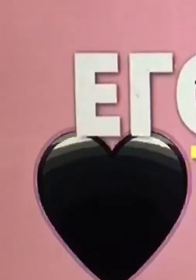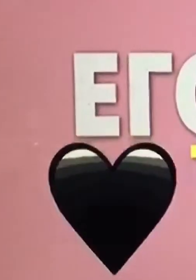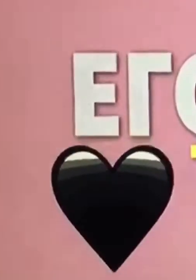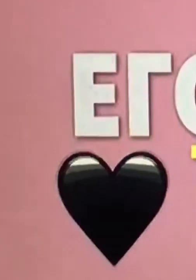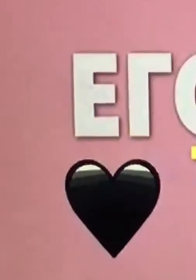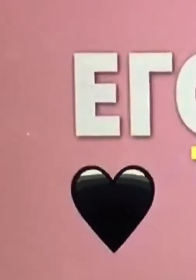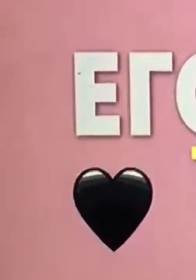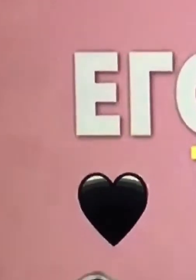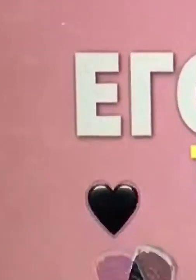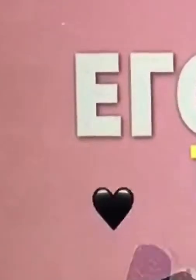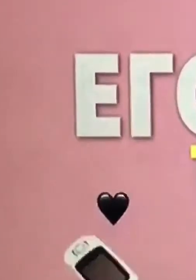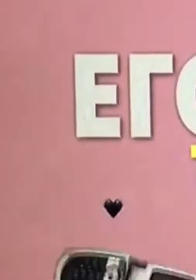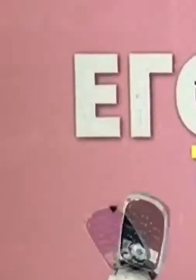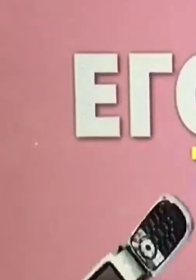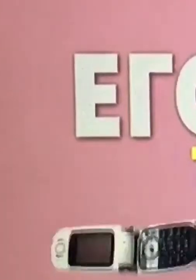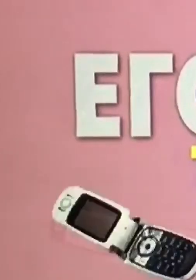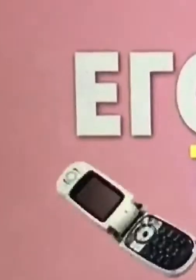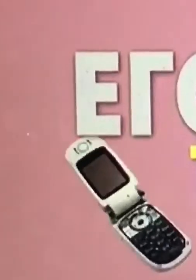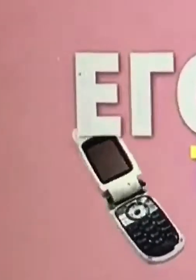banging on the beat.